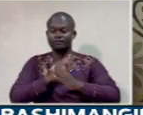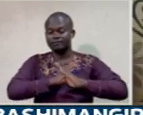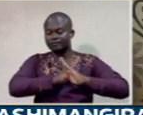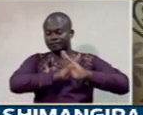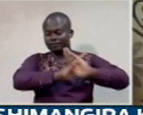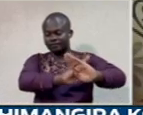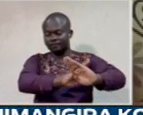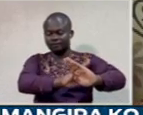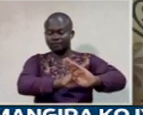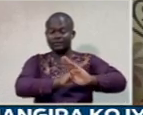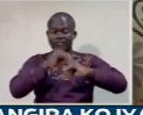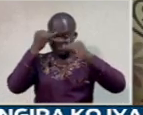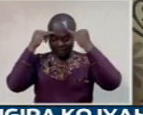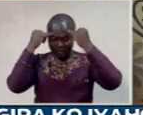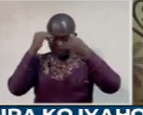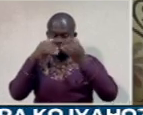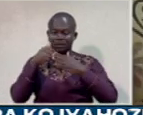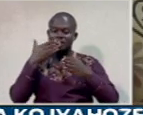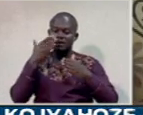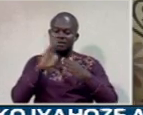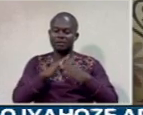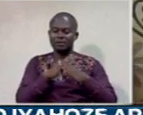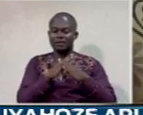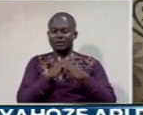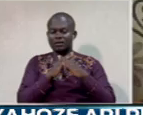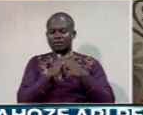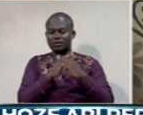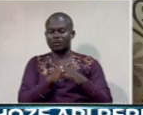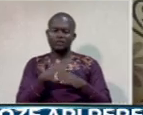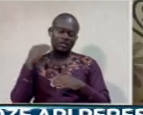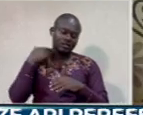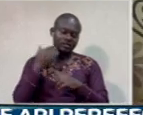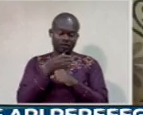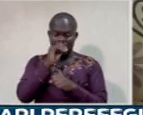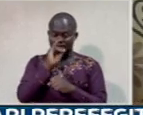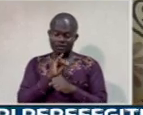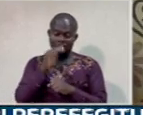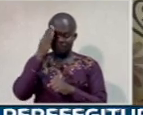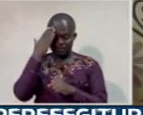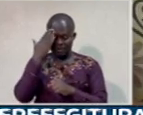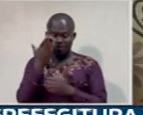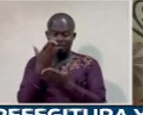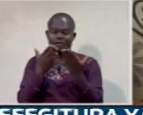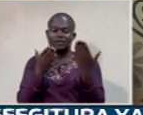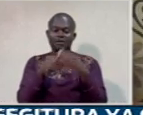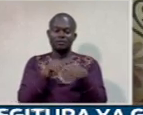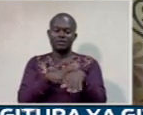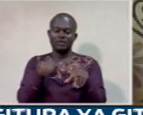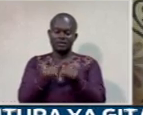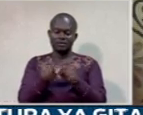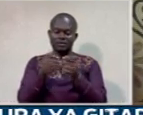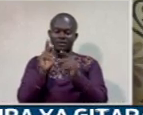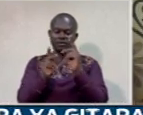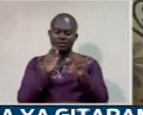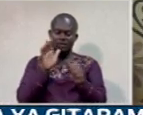kurwanya iyi ideologe yo gupfobya Jenoside yakorewe Abatutsi murabizi yuko mu gihe nk'iki abantu